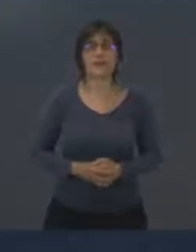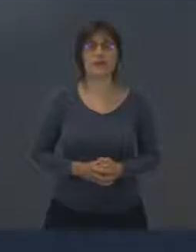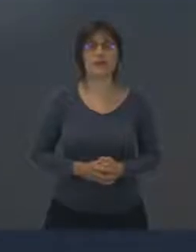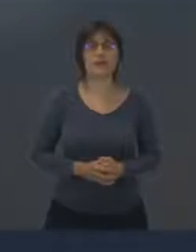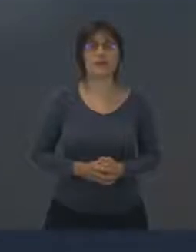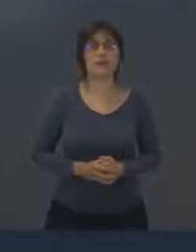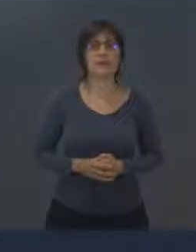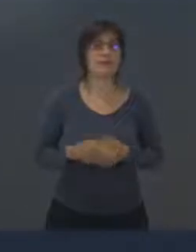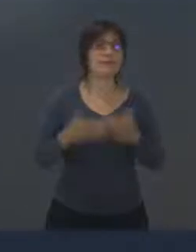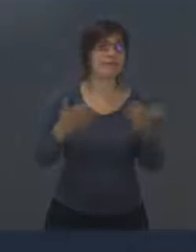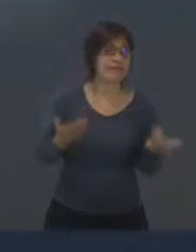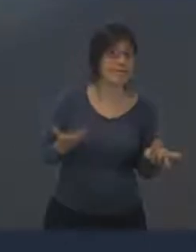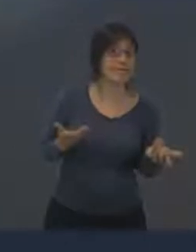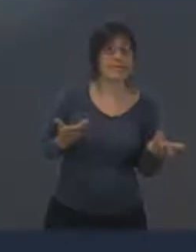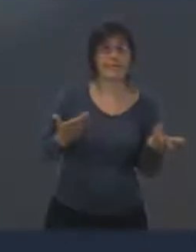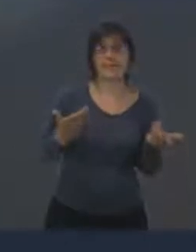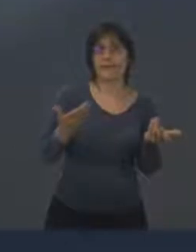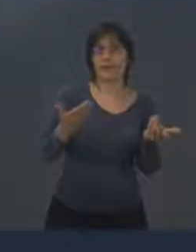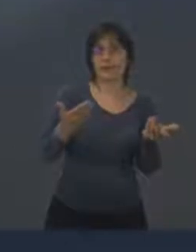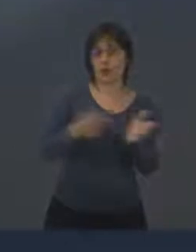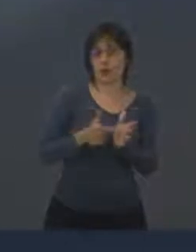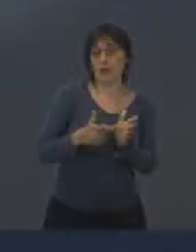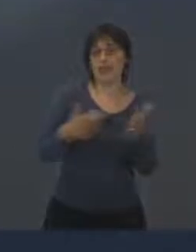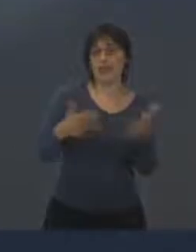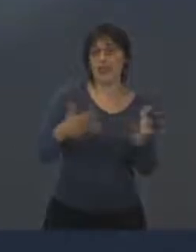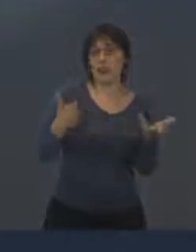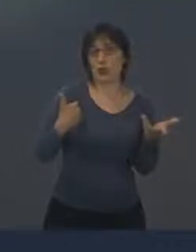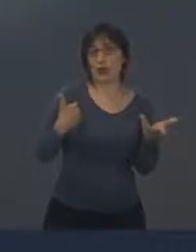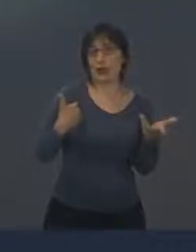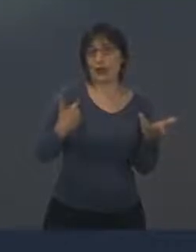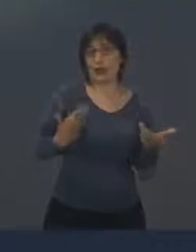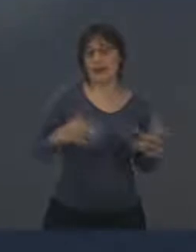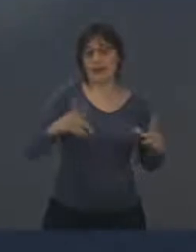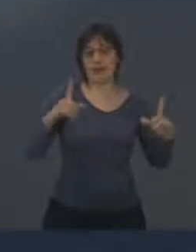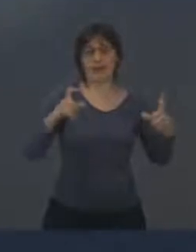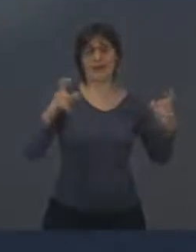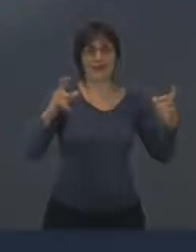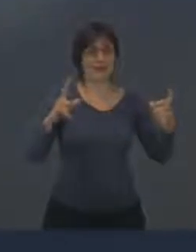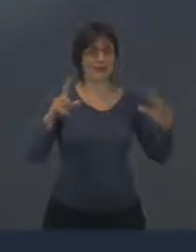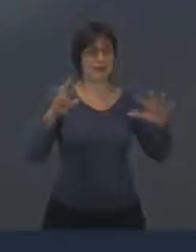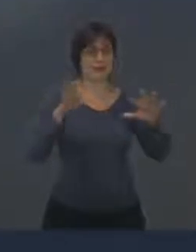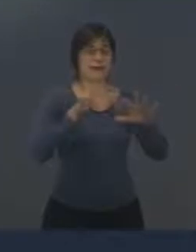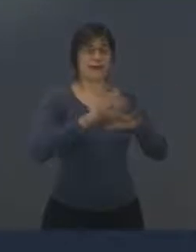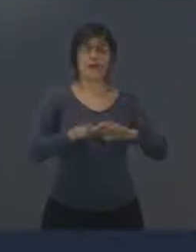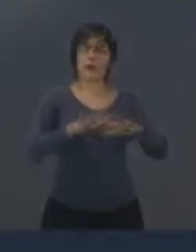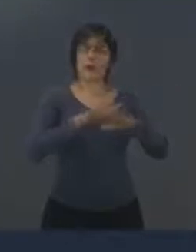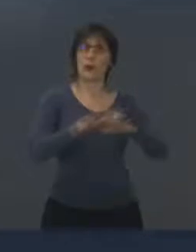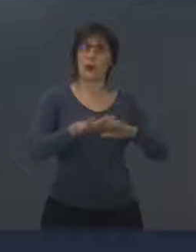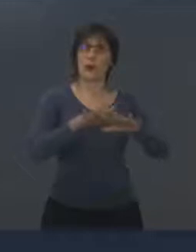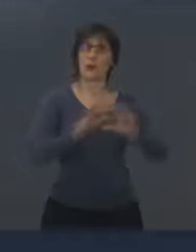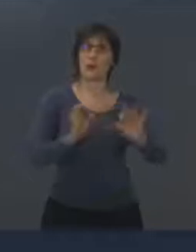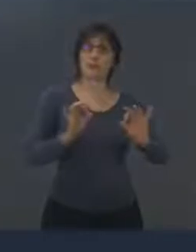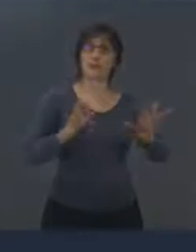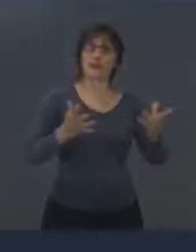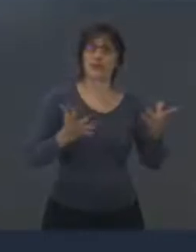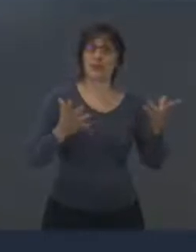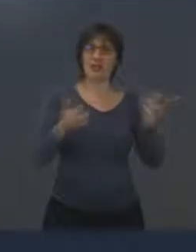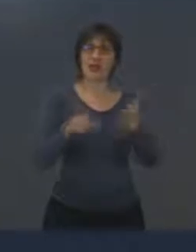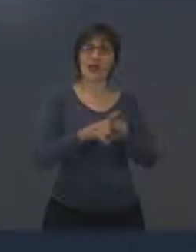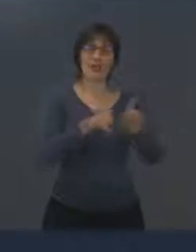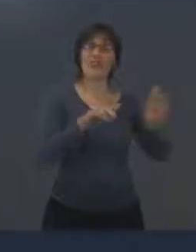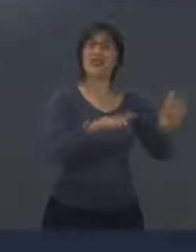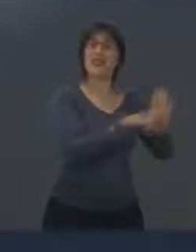Si tel est le cas, en ce printemps 2018, le moins qu'on puisse dire, c'est que la photo est floue, comme lorsqu'on cherche à faire coller ou à superposer deux